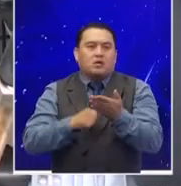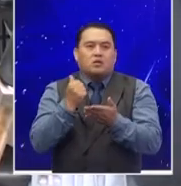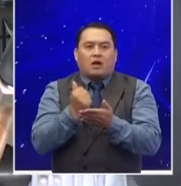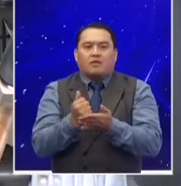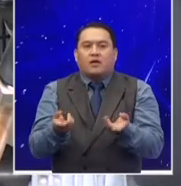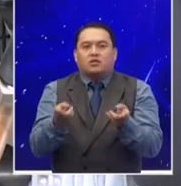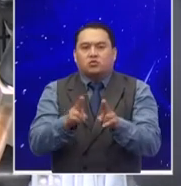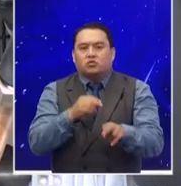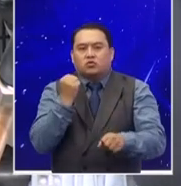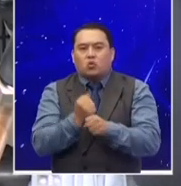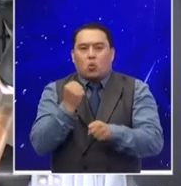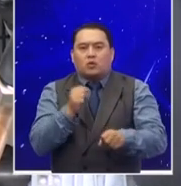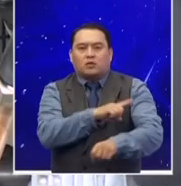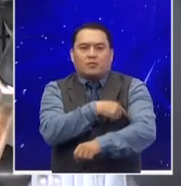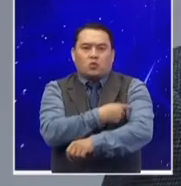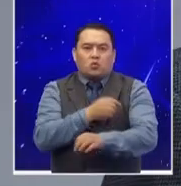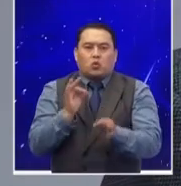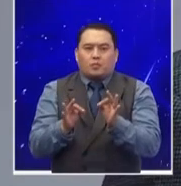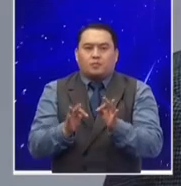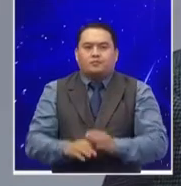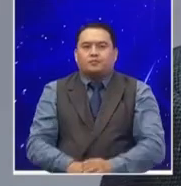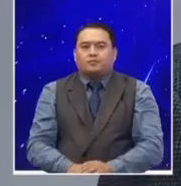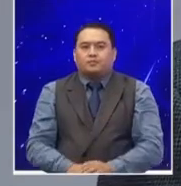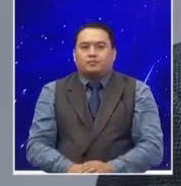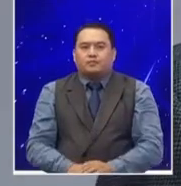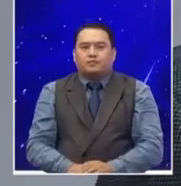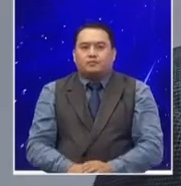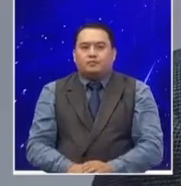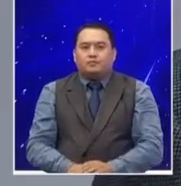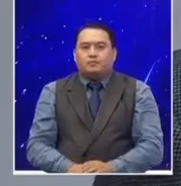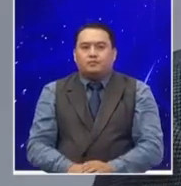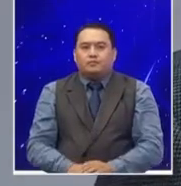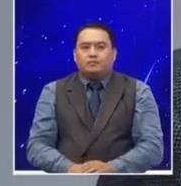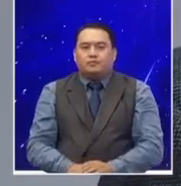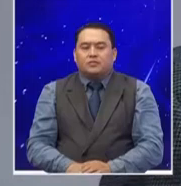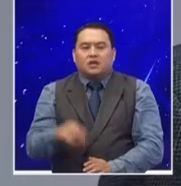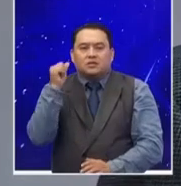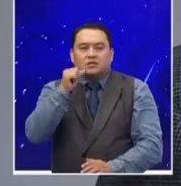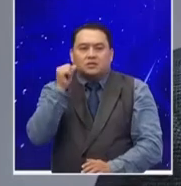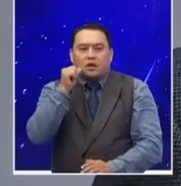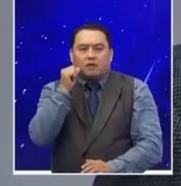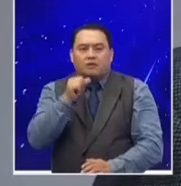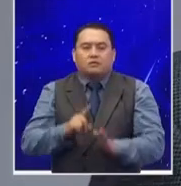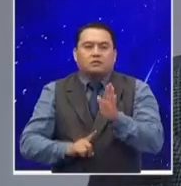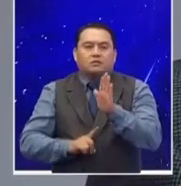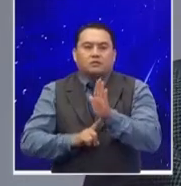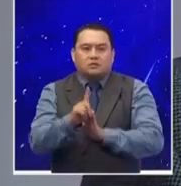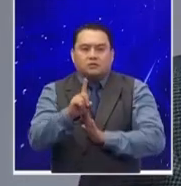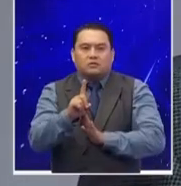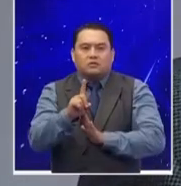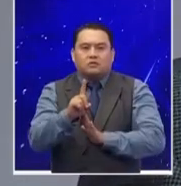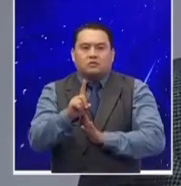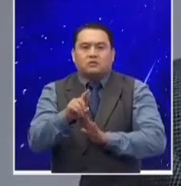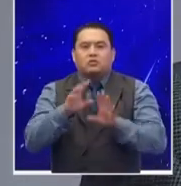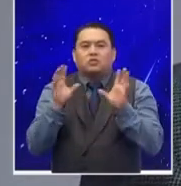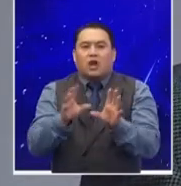остается строгое соблюдение санитарных норм. шектеулер жайында жерде де. В целях